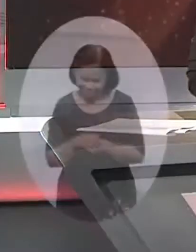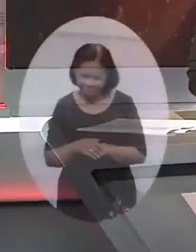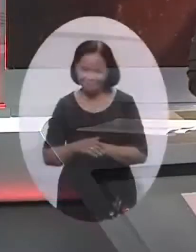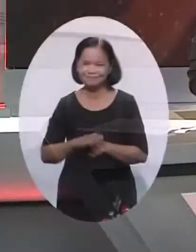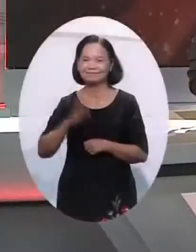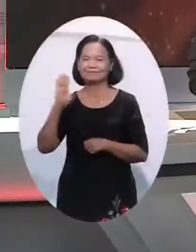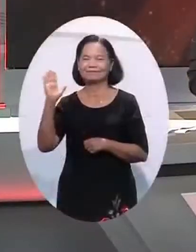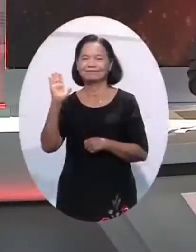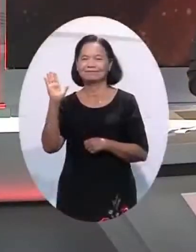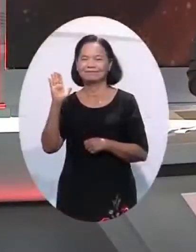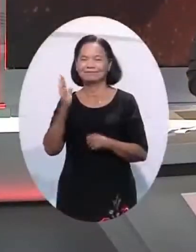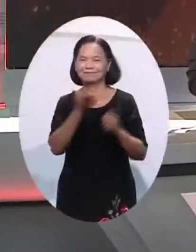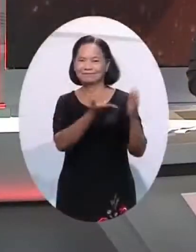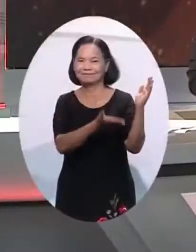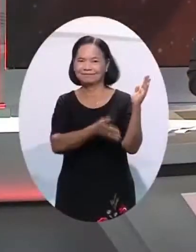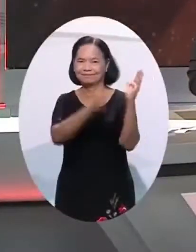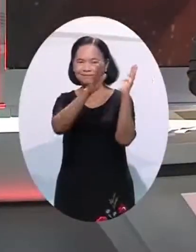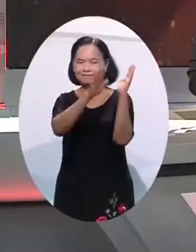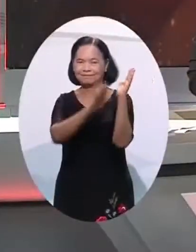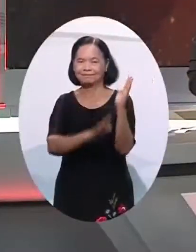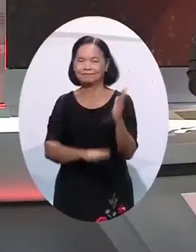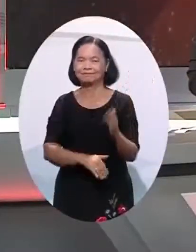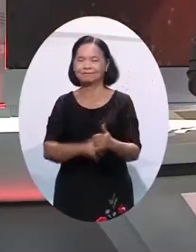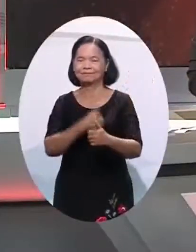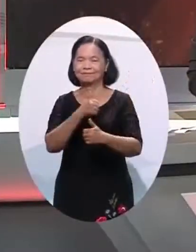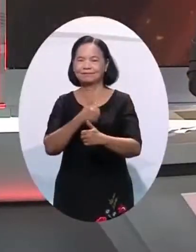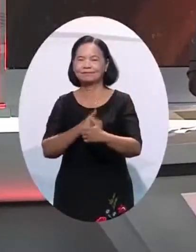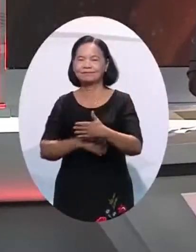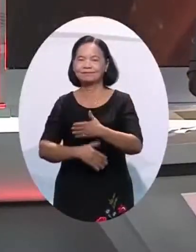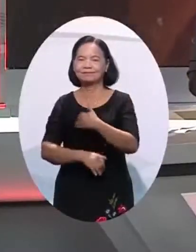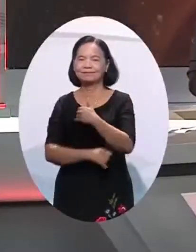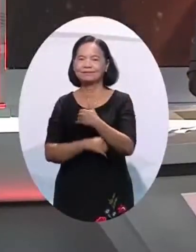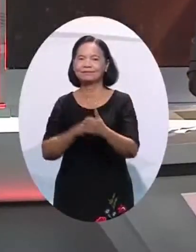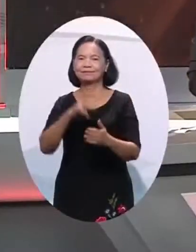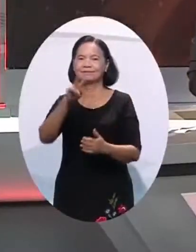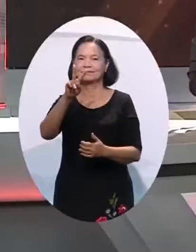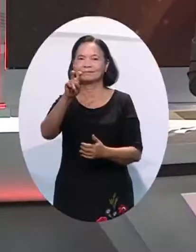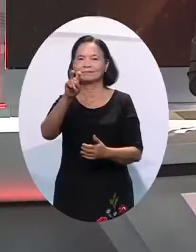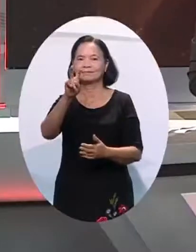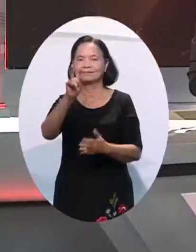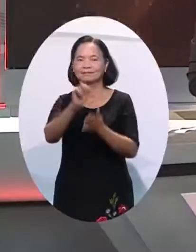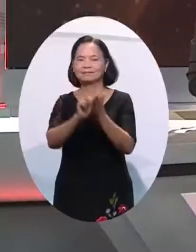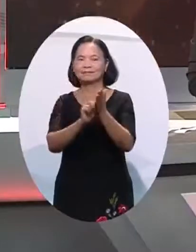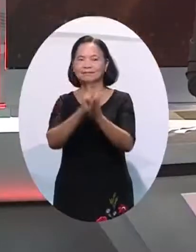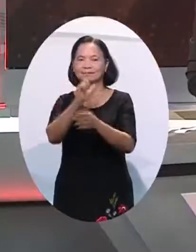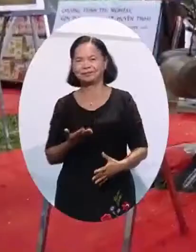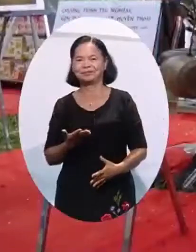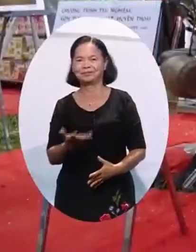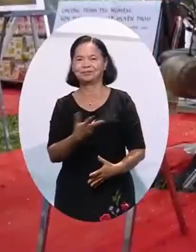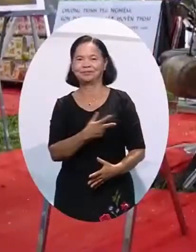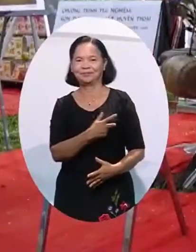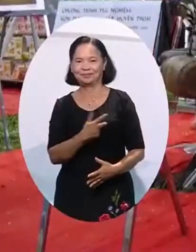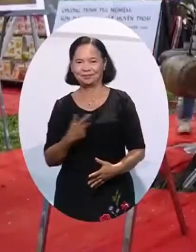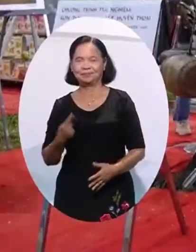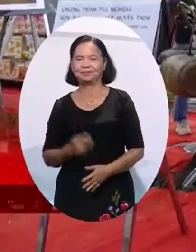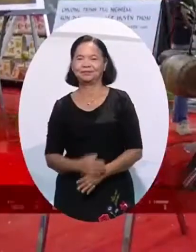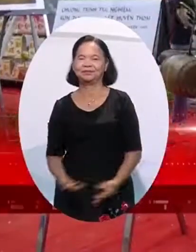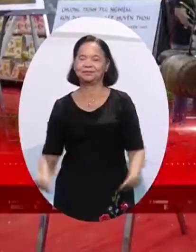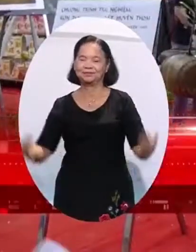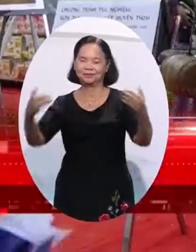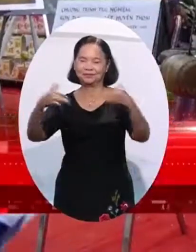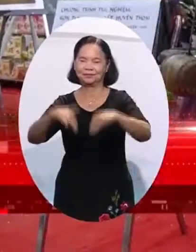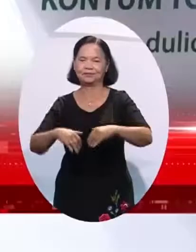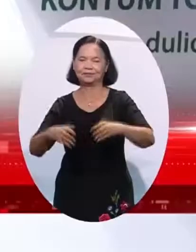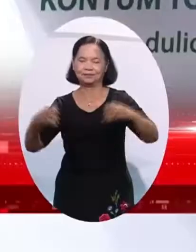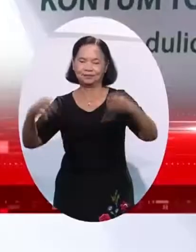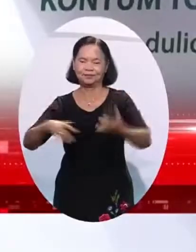chào quý vị. Mời quý vị theo dõi bản tin buổi trưa của Đài Truyền hình Thành phố Hồ Chí Minh hôm nay thứ hai ngày 20 tháng 7 năm 2020. Tham gia ngày hội du